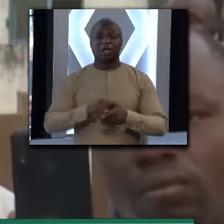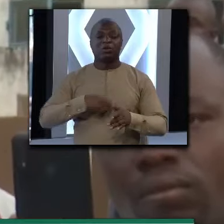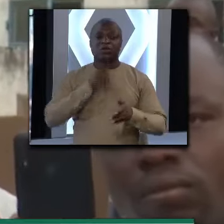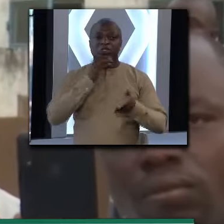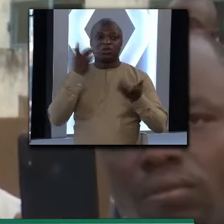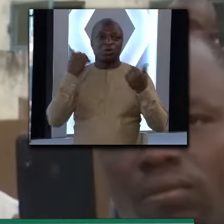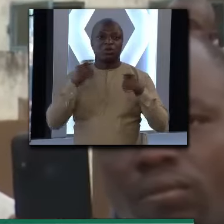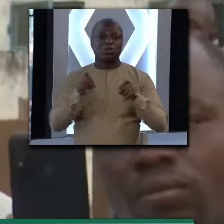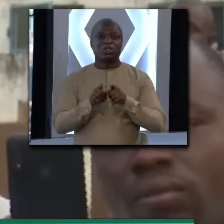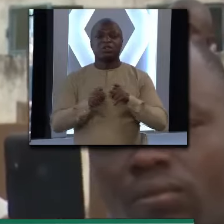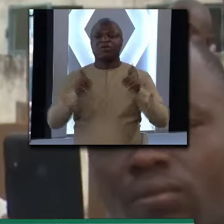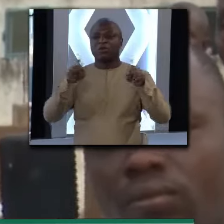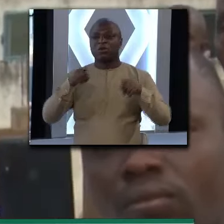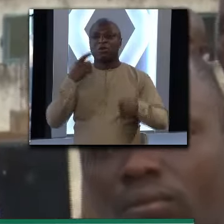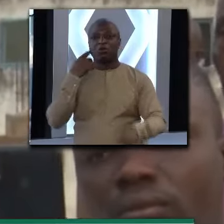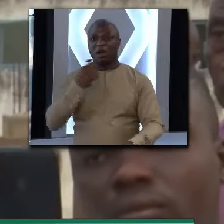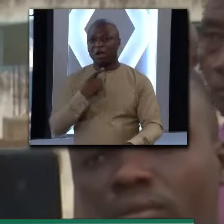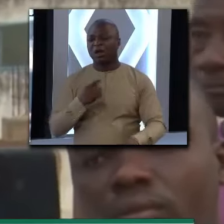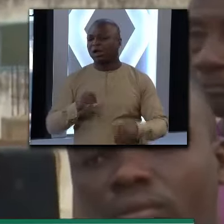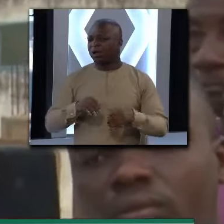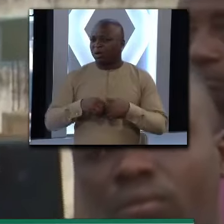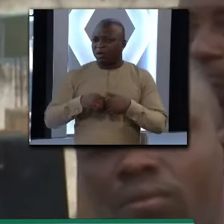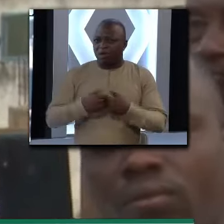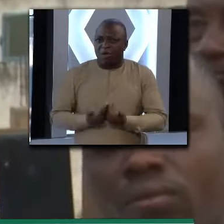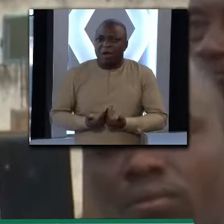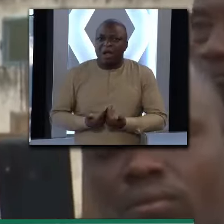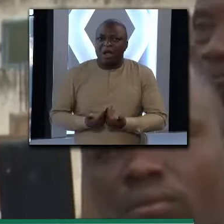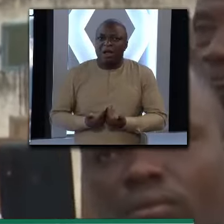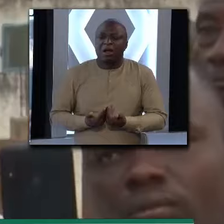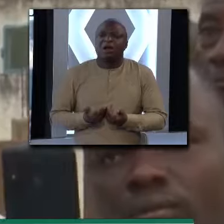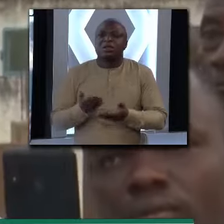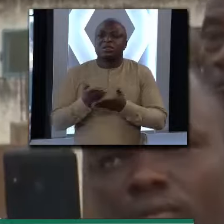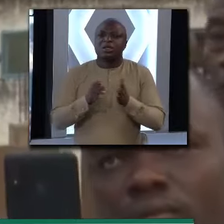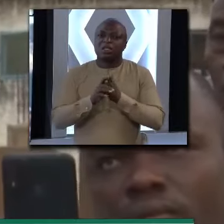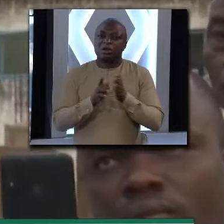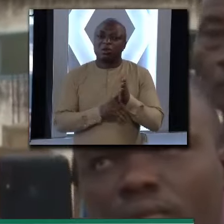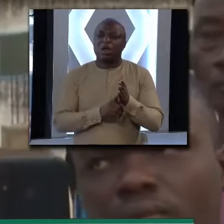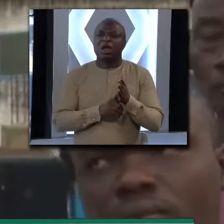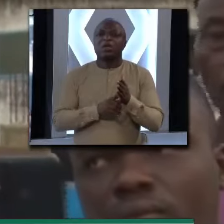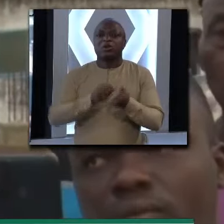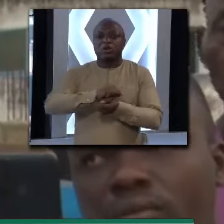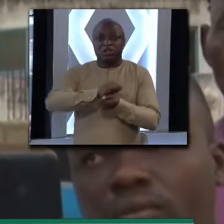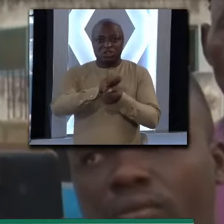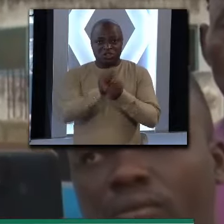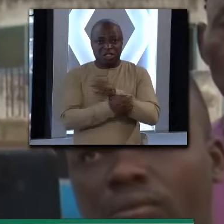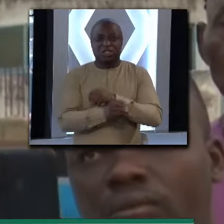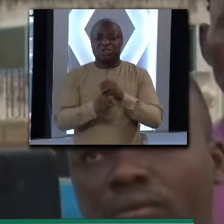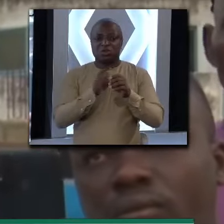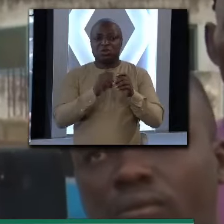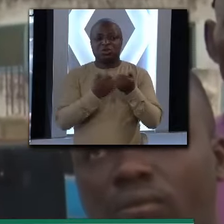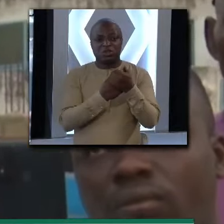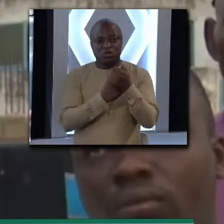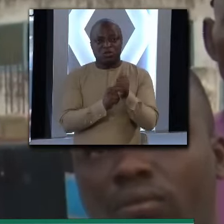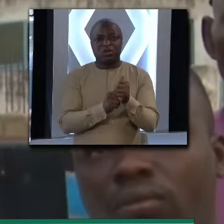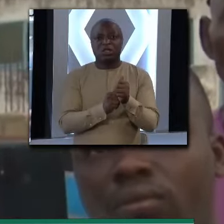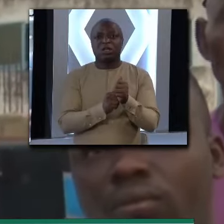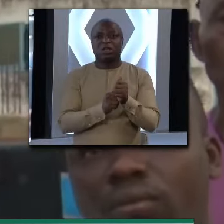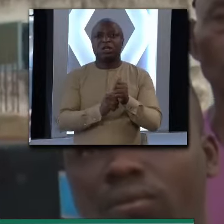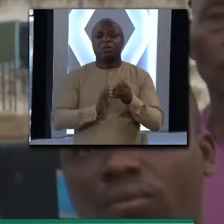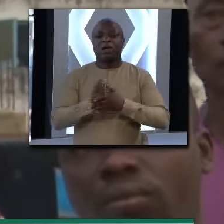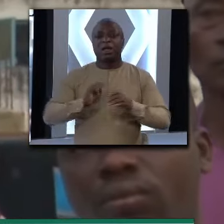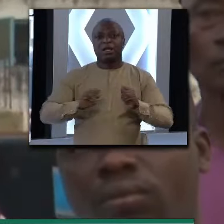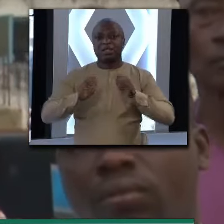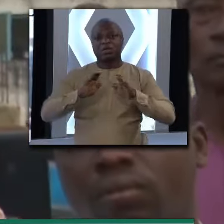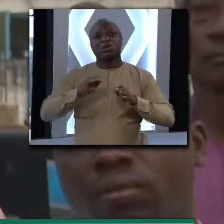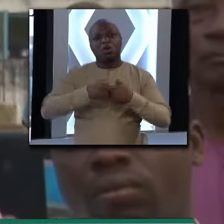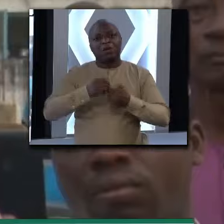aussi venus pour voir comment les réformes initiées sont comprises par les